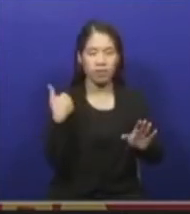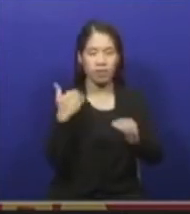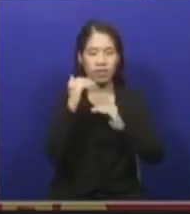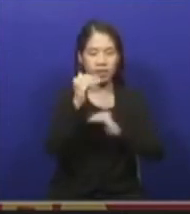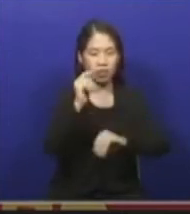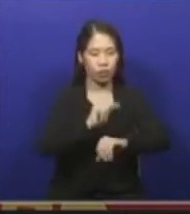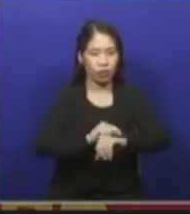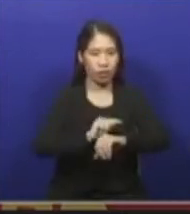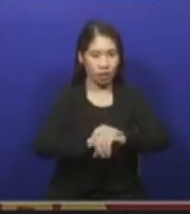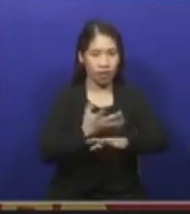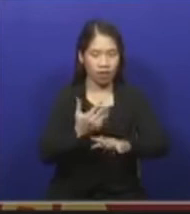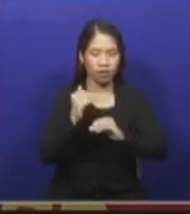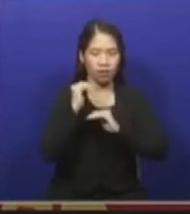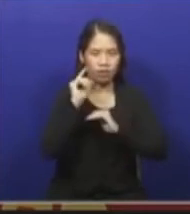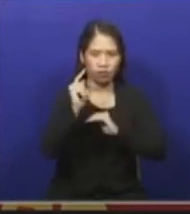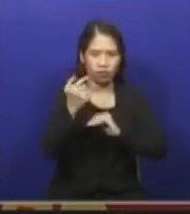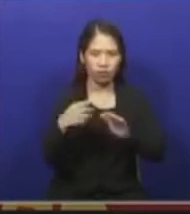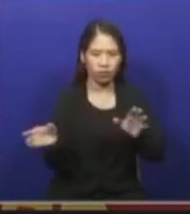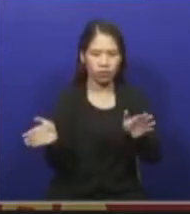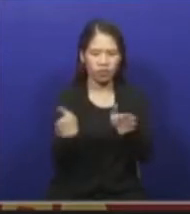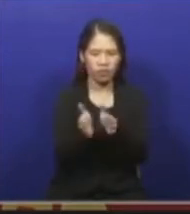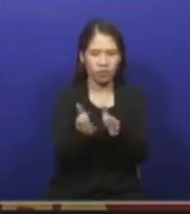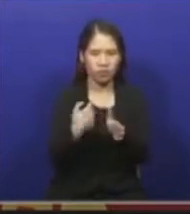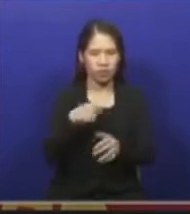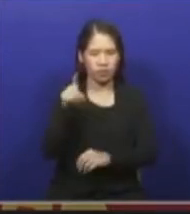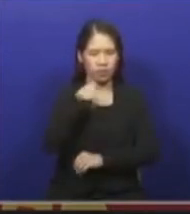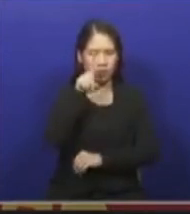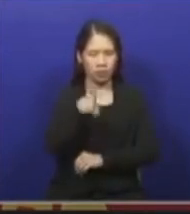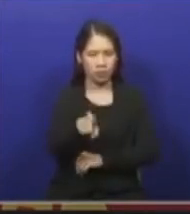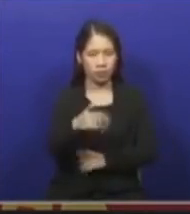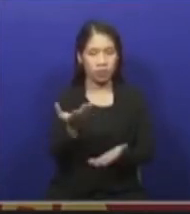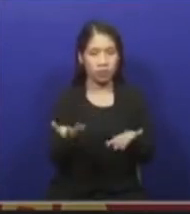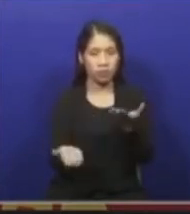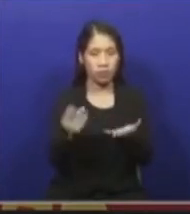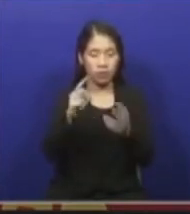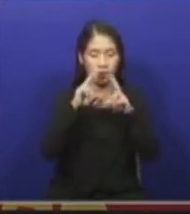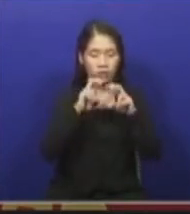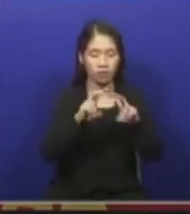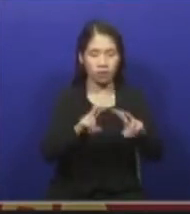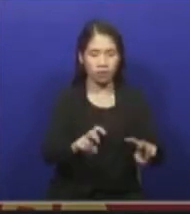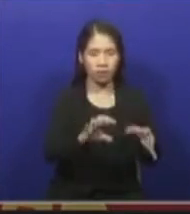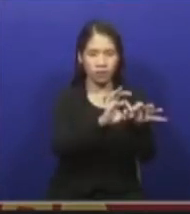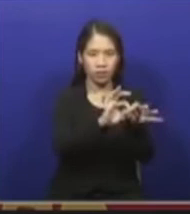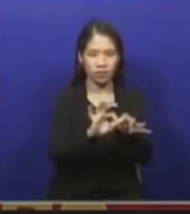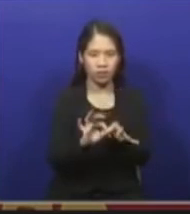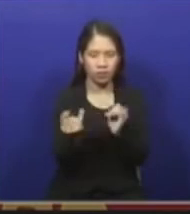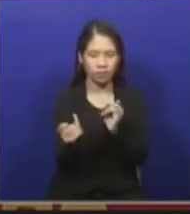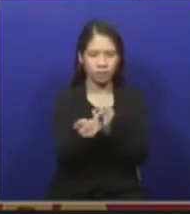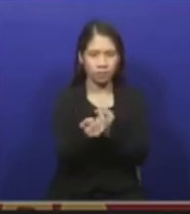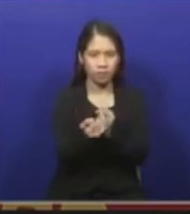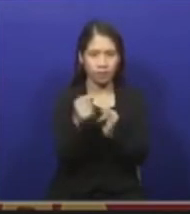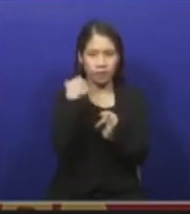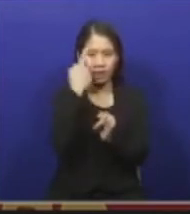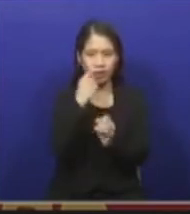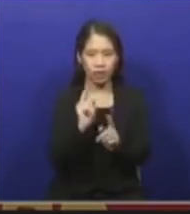ในการยื่นซองประมูลที่สั้นจนเกินน่าสงสัยหรือเปล่าแม้แต่การวิเคราะห์ความสัมพันธ์ของผู้ถือหุ้นในบริษัทที่ชนะการ